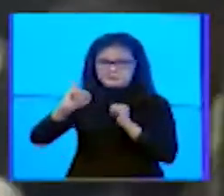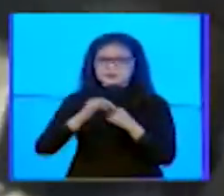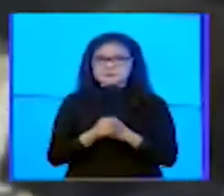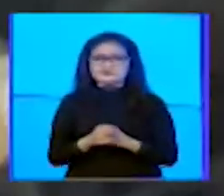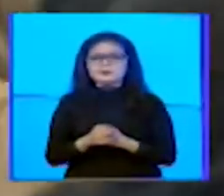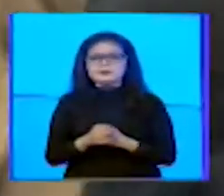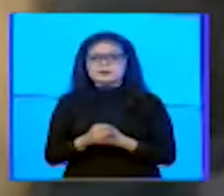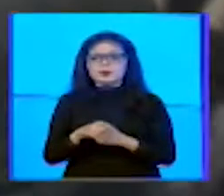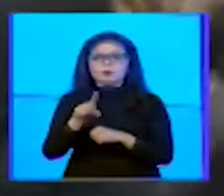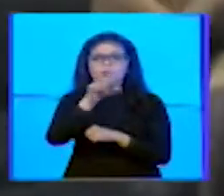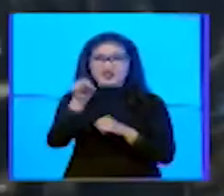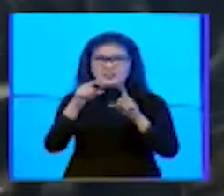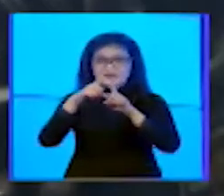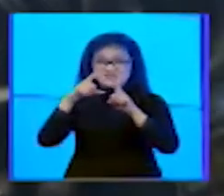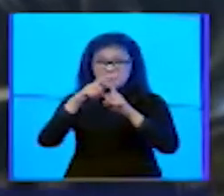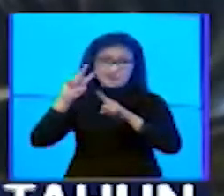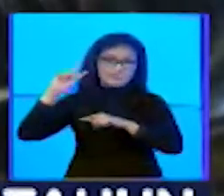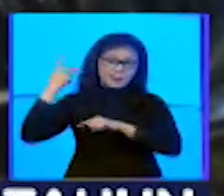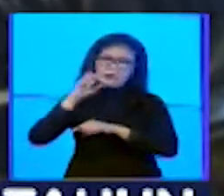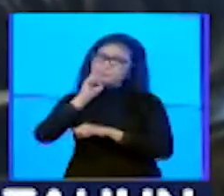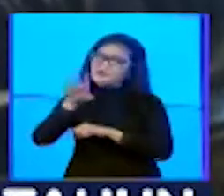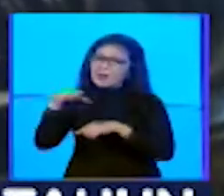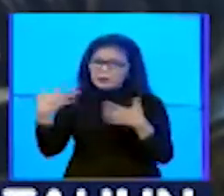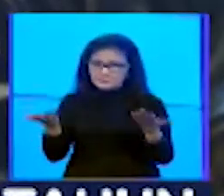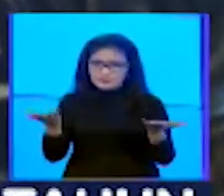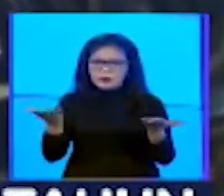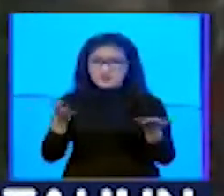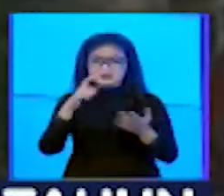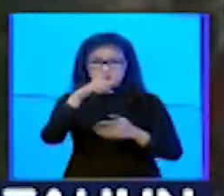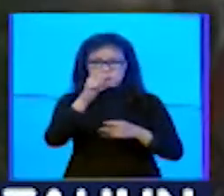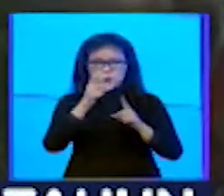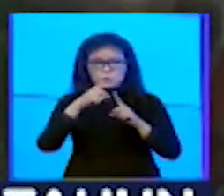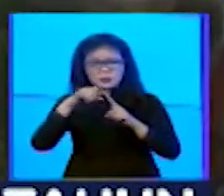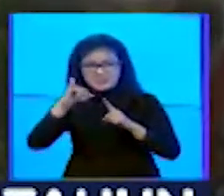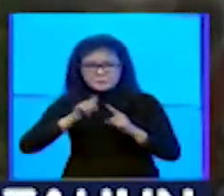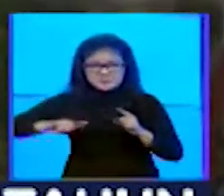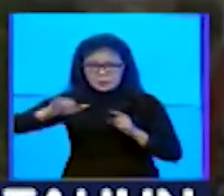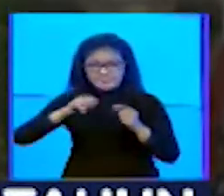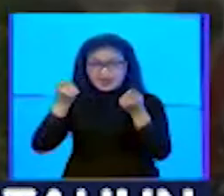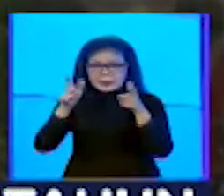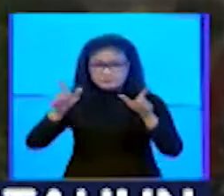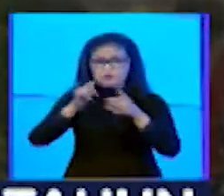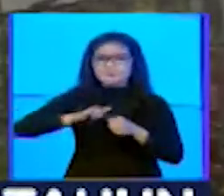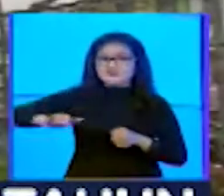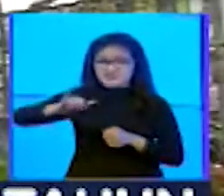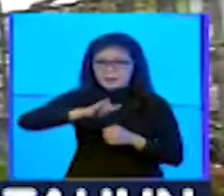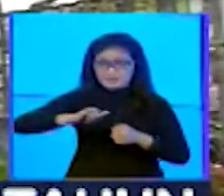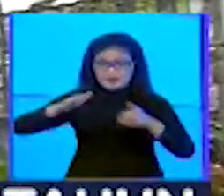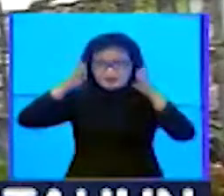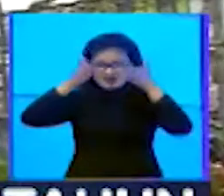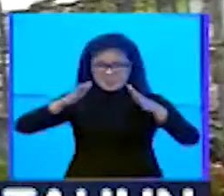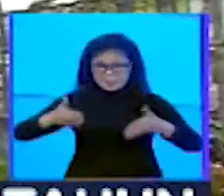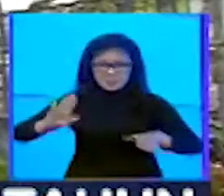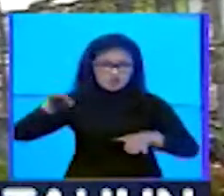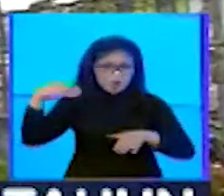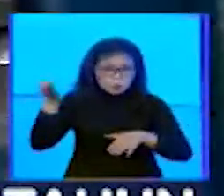Desember lalu, pemerintah menetapkan Hari Libur Nasional dan Cuti Bersama tahun 2020. Bertepatan dengan Natal dan Tahun Baru, kebijakan